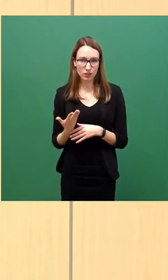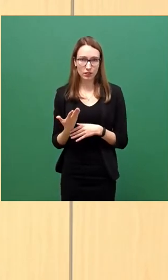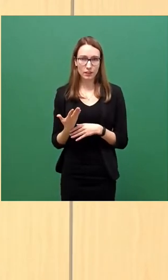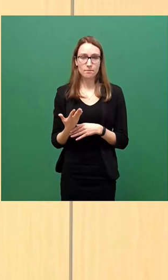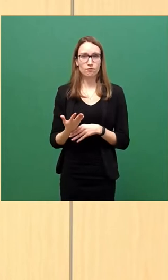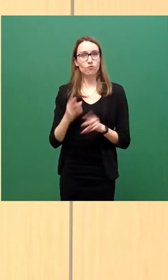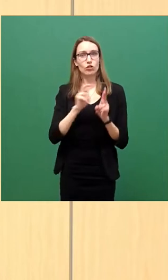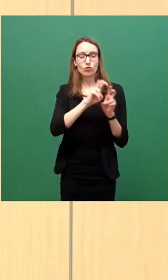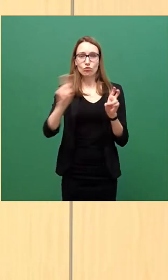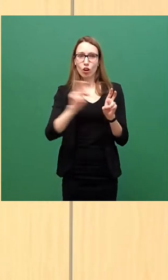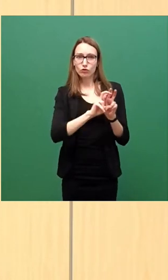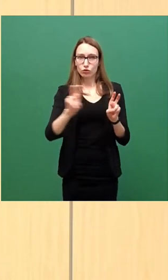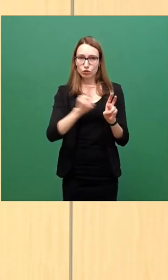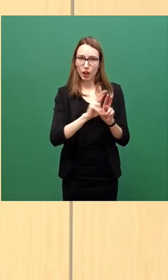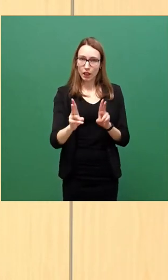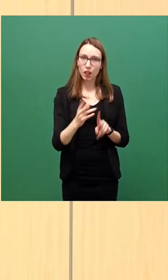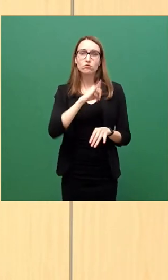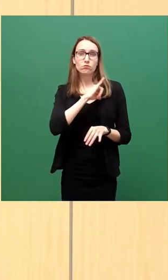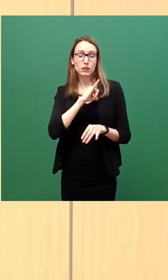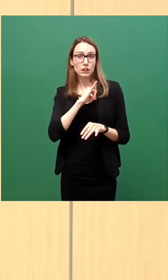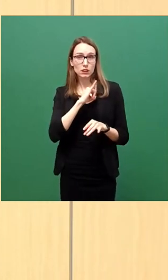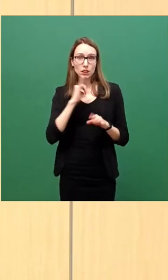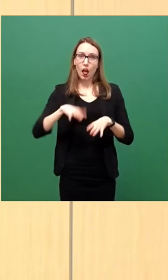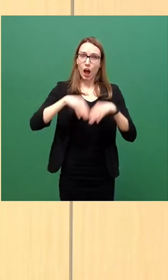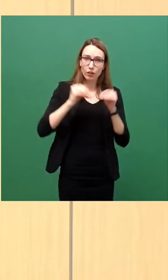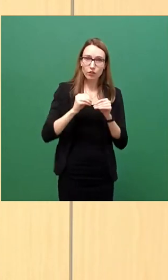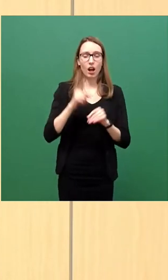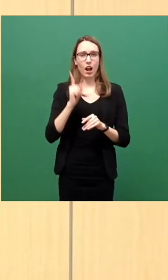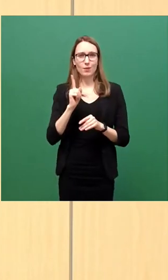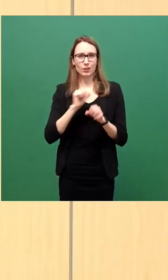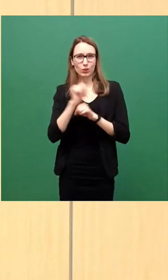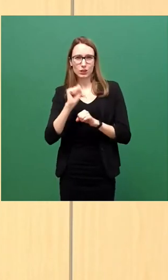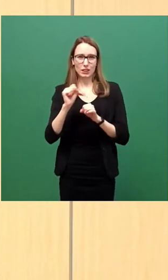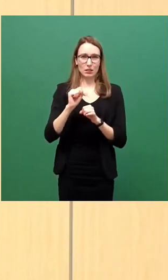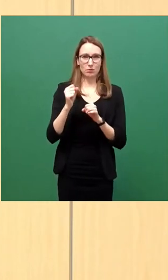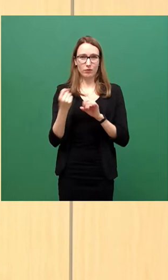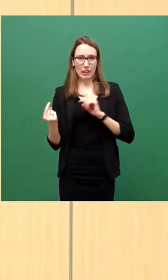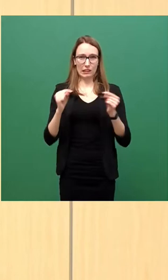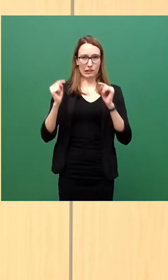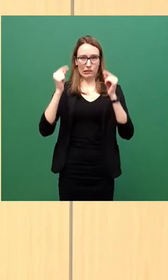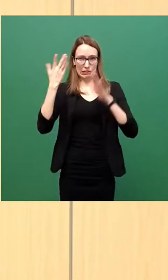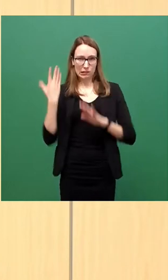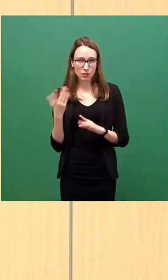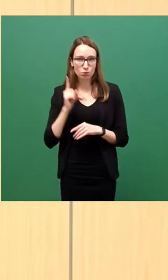Engel, zeigt aber auch, wie defizitär das ganze Thema ist, wenn sich private Anbieter rausziehen.